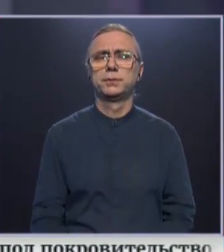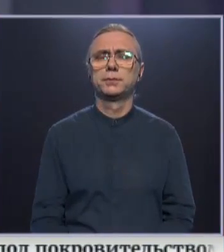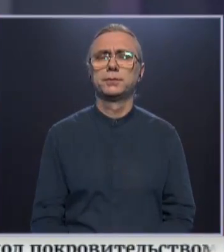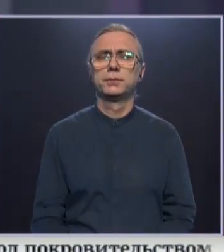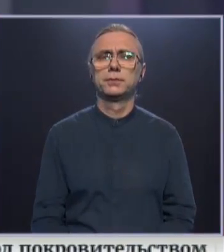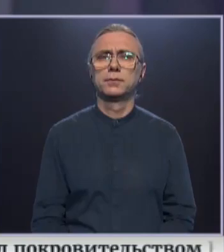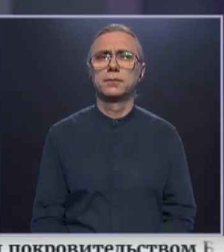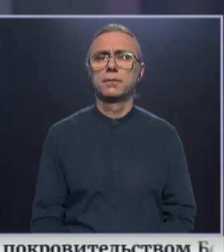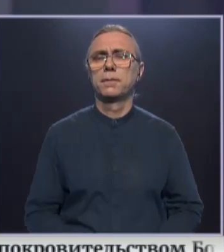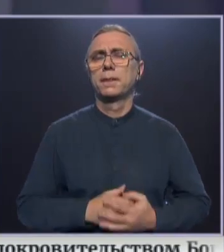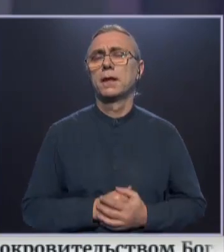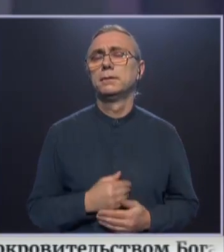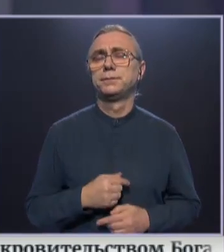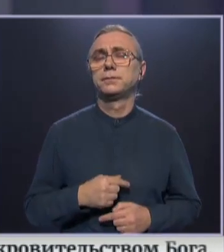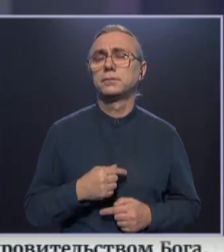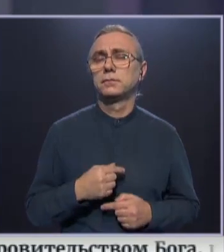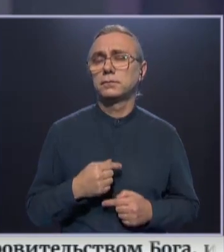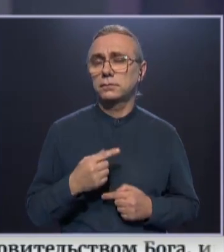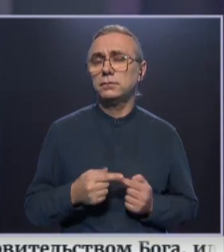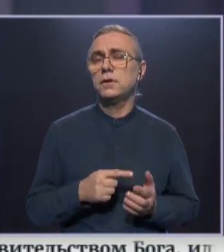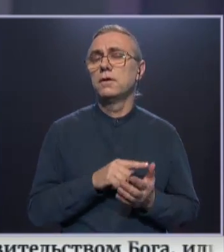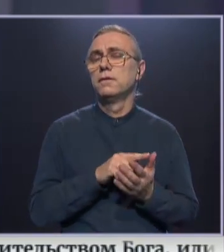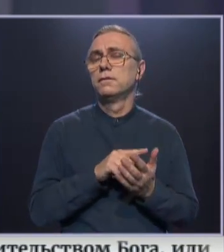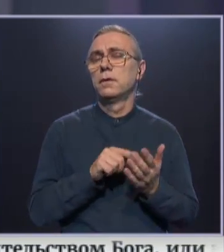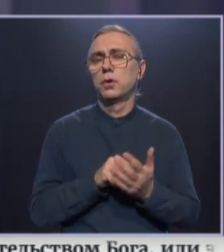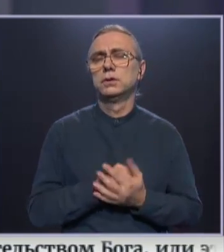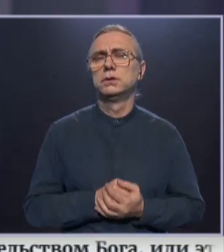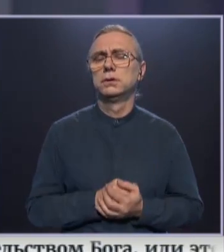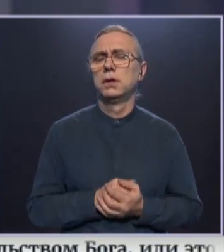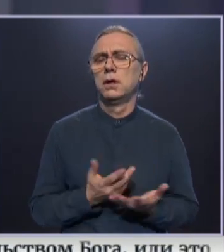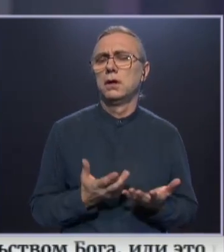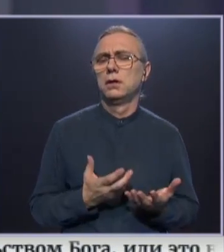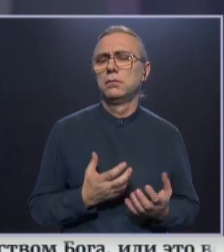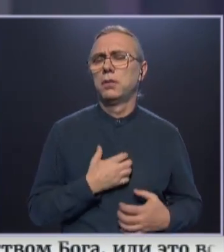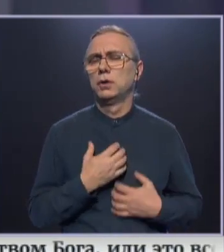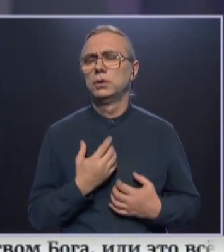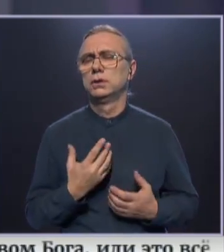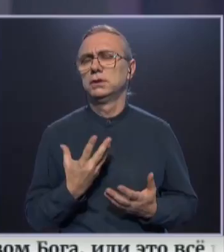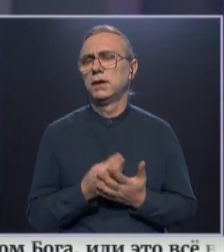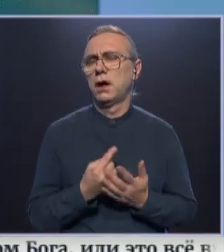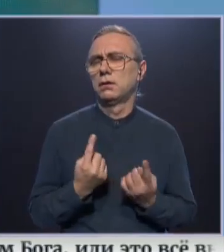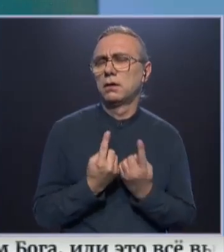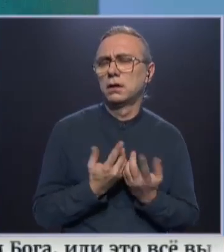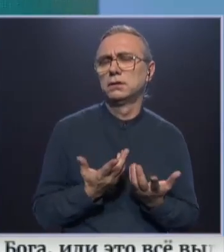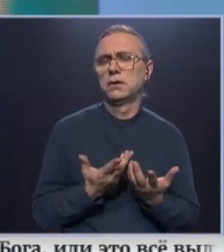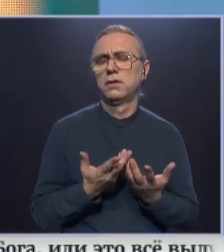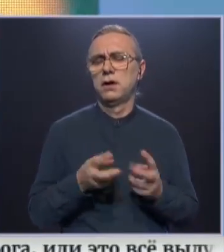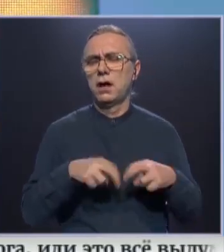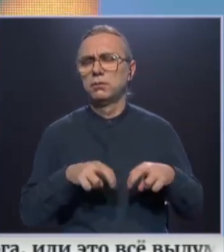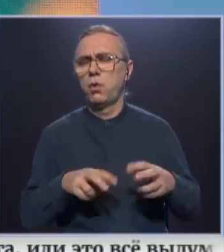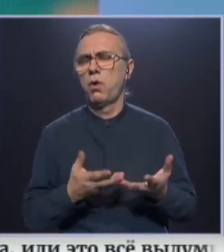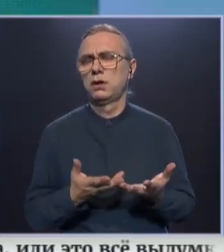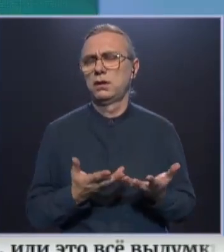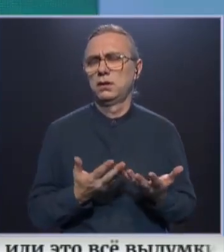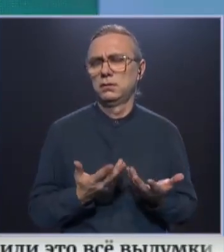Здравствуйте, батюшка. Что делать, если боишься своих одноклассников за разборки? Очень тяжело бывает. Что делать в таком случае? Еще один вопрос от